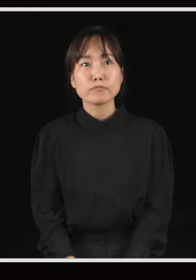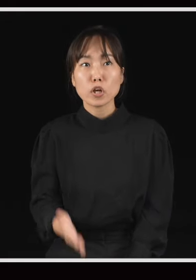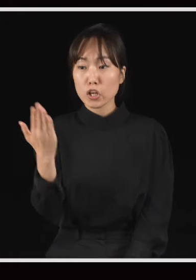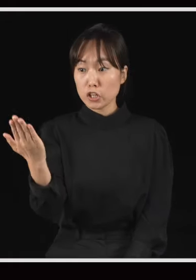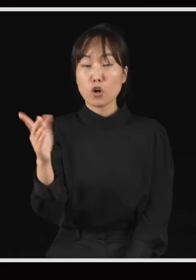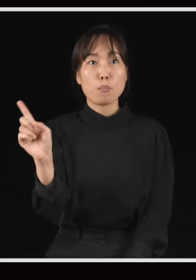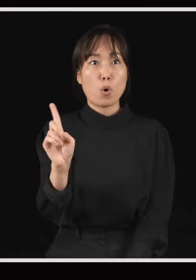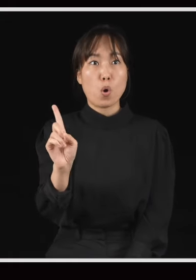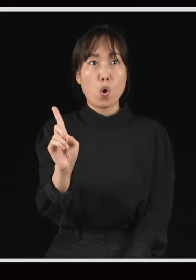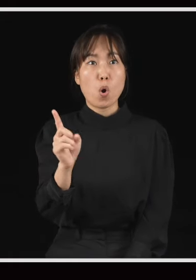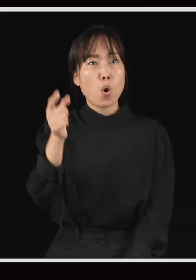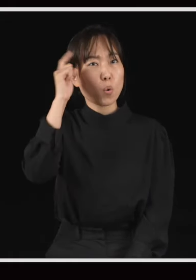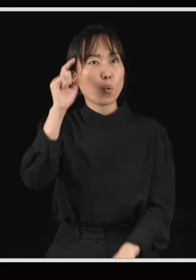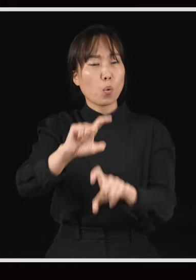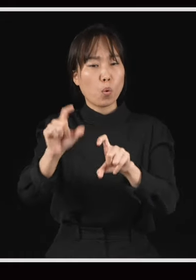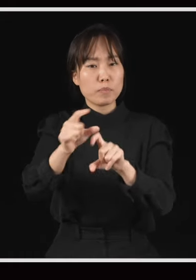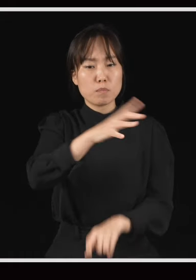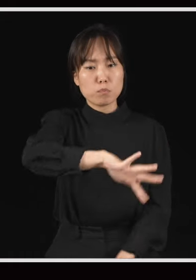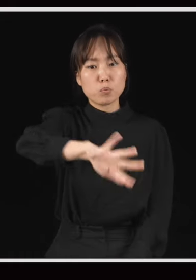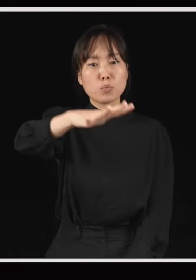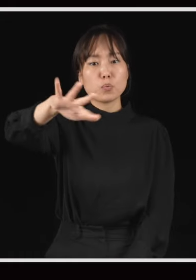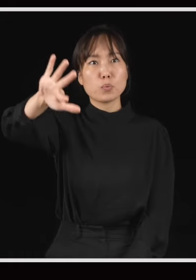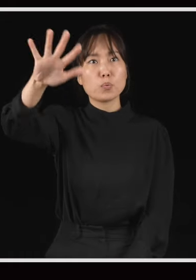번뇌 스펙트럼이라고 저는 이름을 붙였어요. 제 맘대로.